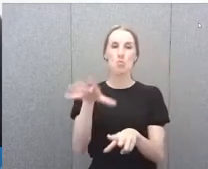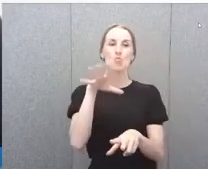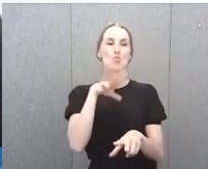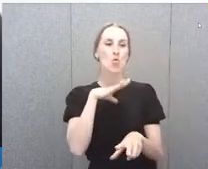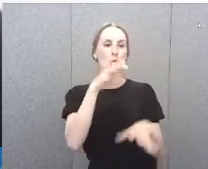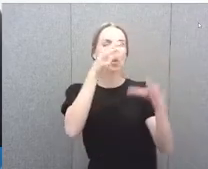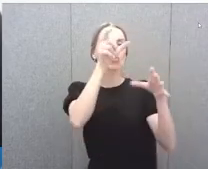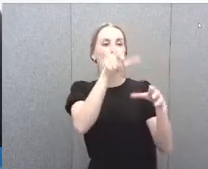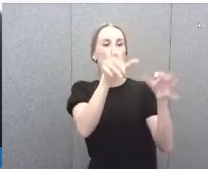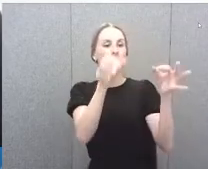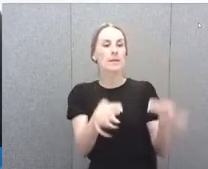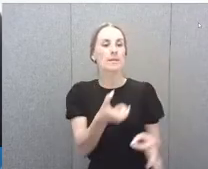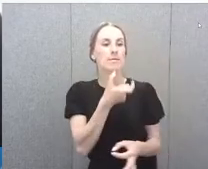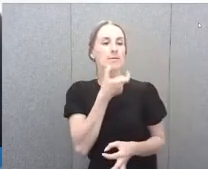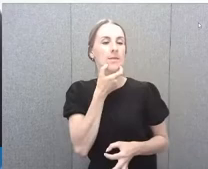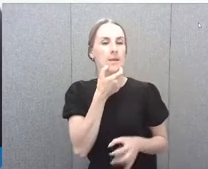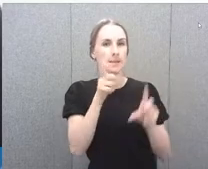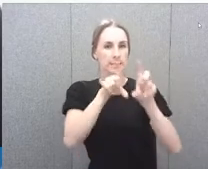Она